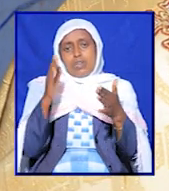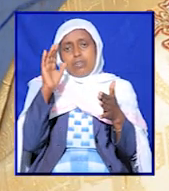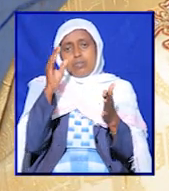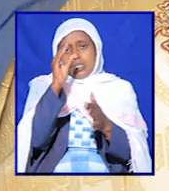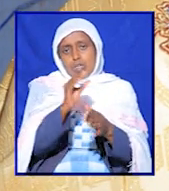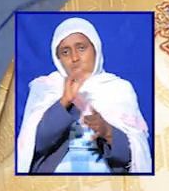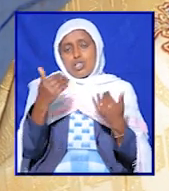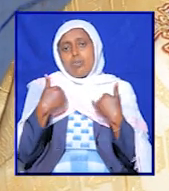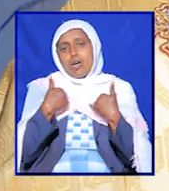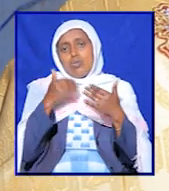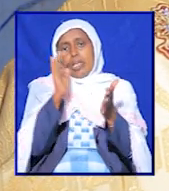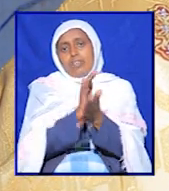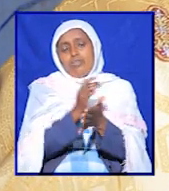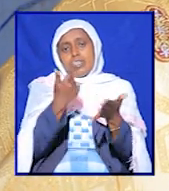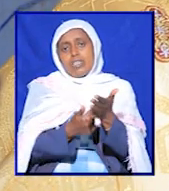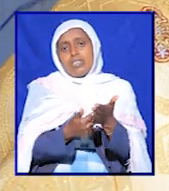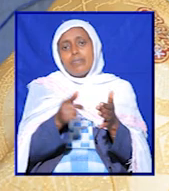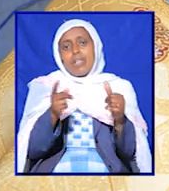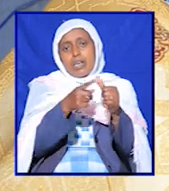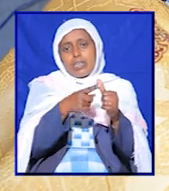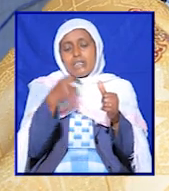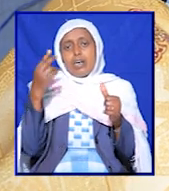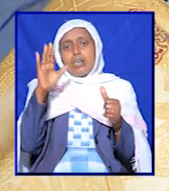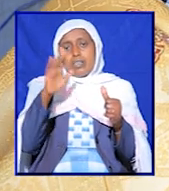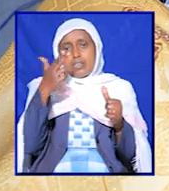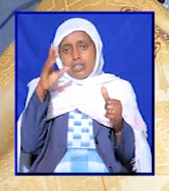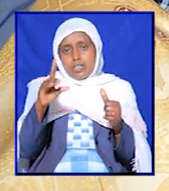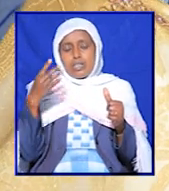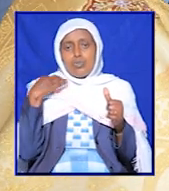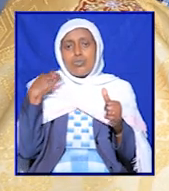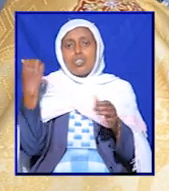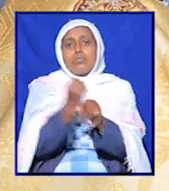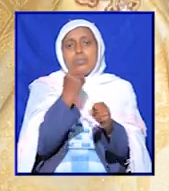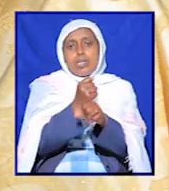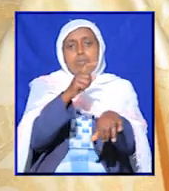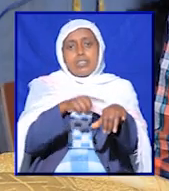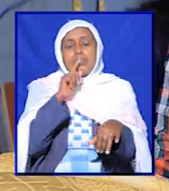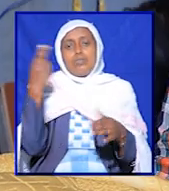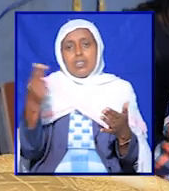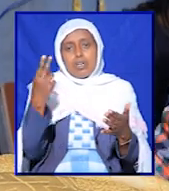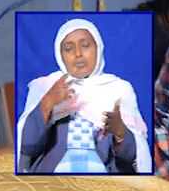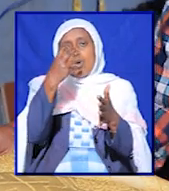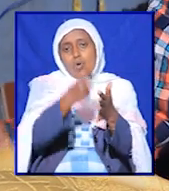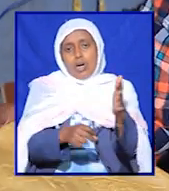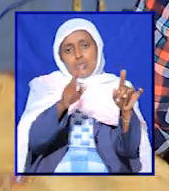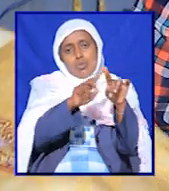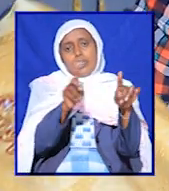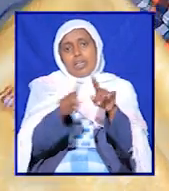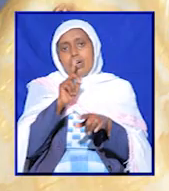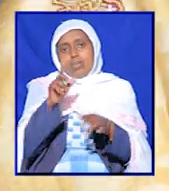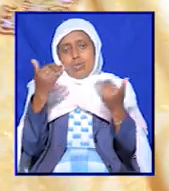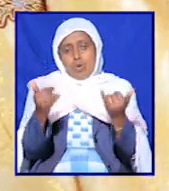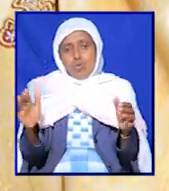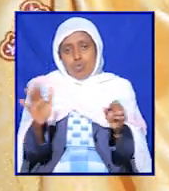ተለጣፊ መስቀሎችም አለ እነሱንም እንጠቀመው አንደኛ ግሪክ ልብሶች በመንሰራበት ጊዜ ነው ዋጋቸው የተለያየ